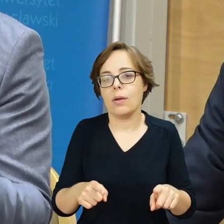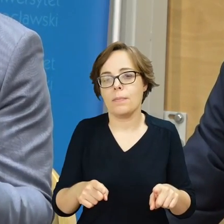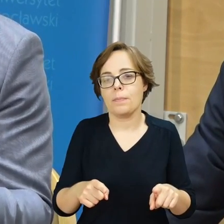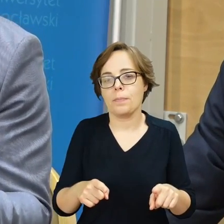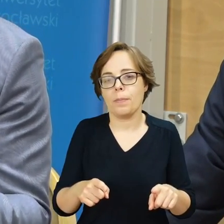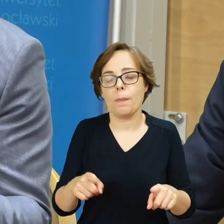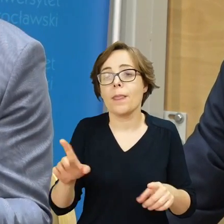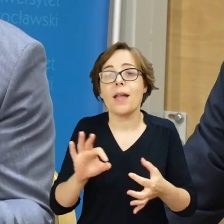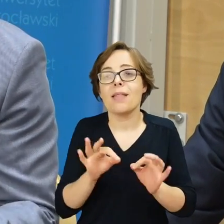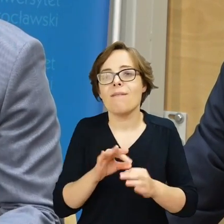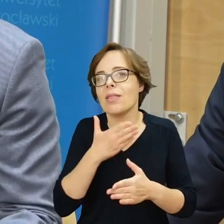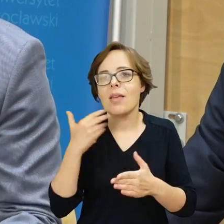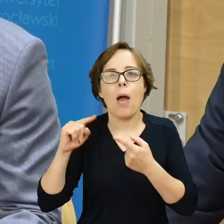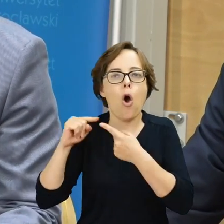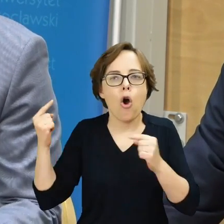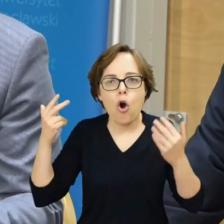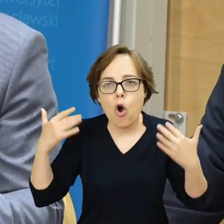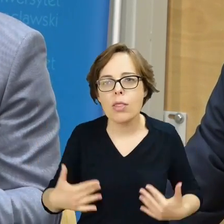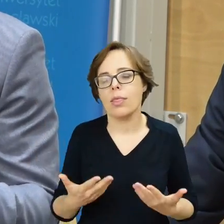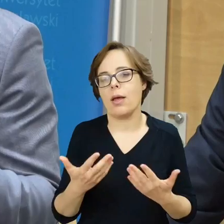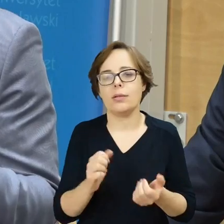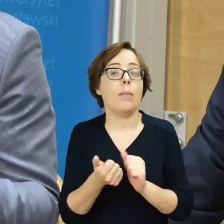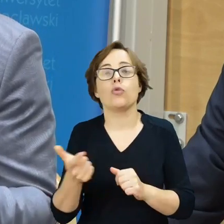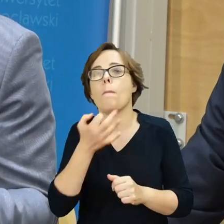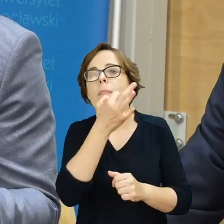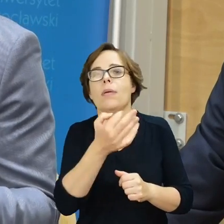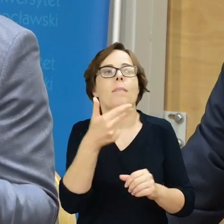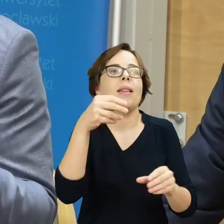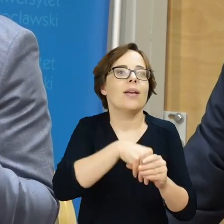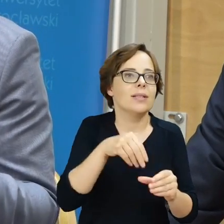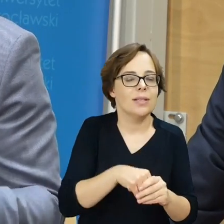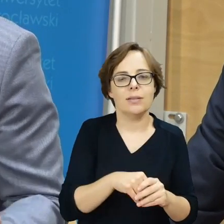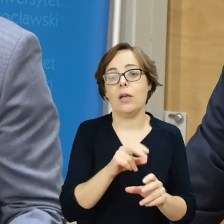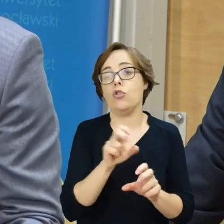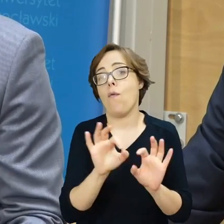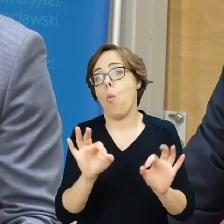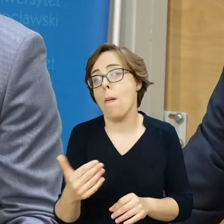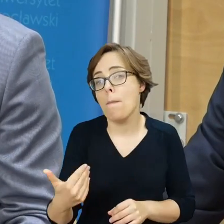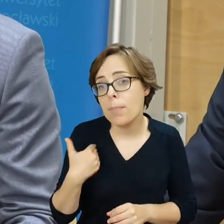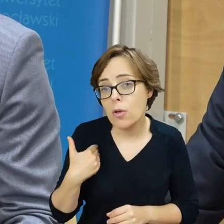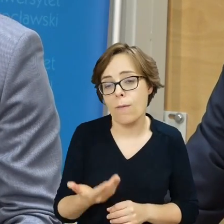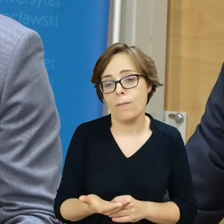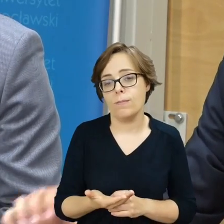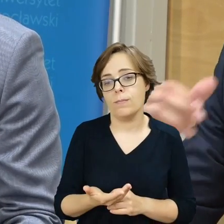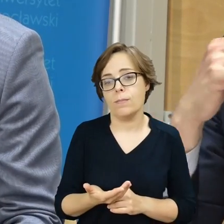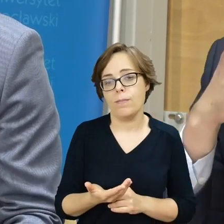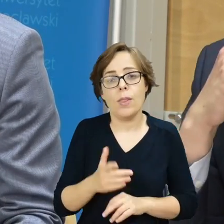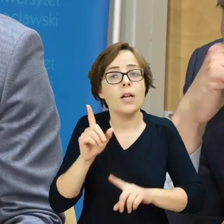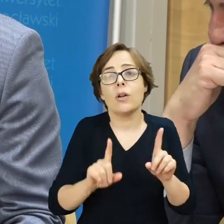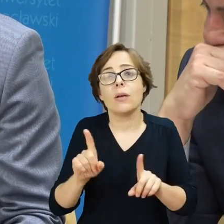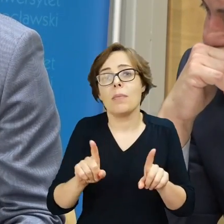do kwestii zapytania o jakieś inwestycje, czy one w ogóle były. To jest kwestia czasami też i postawienia pytania. No tu